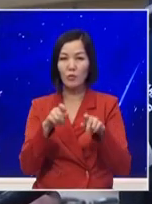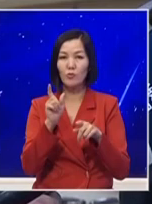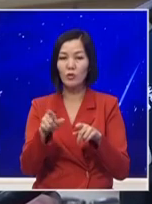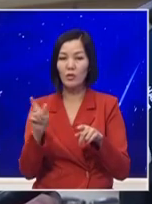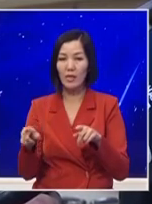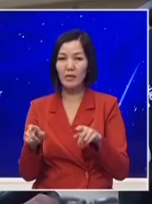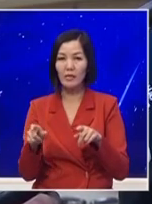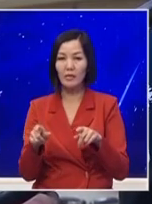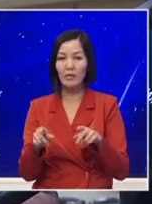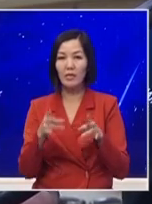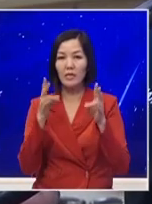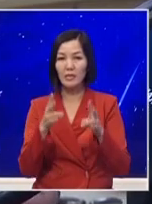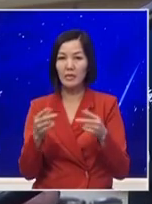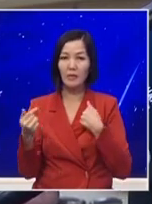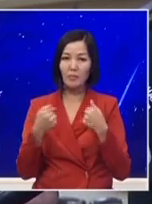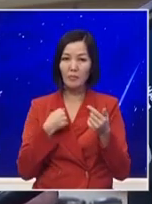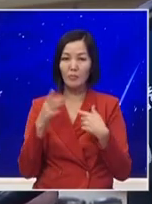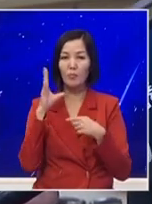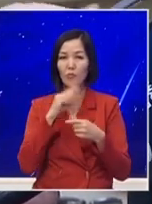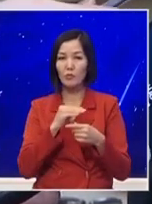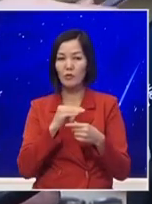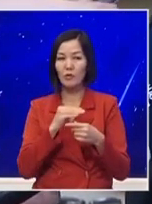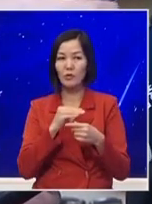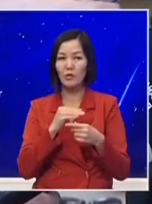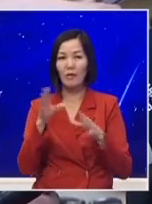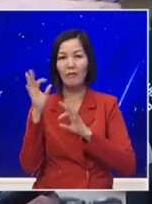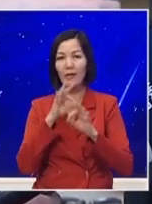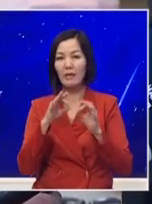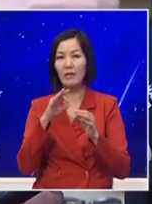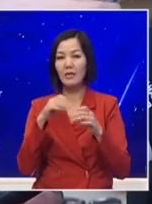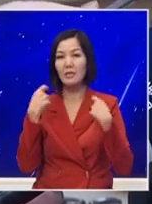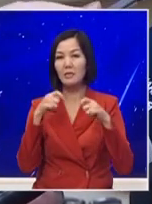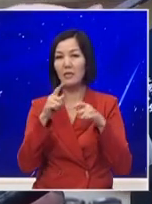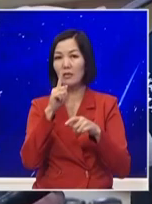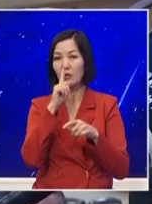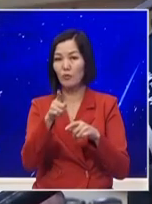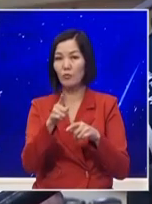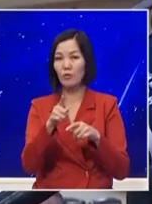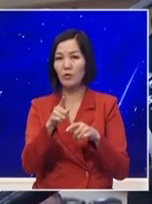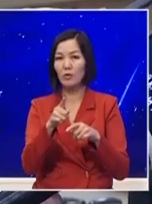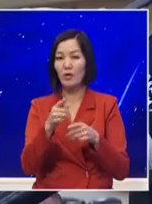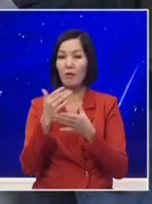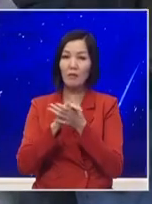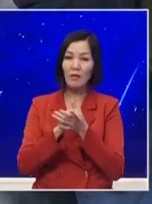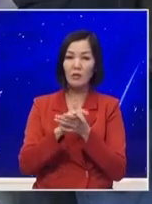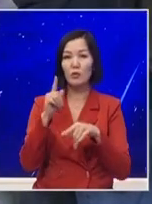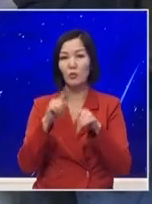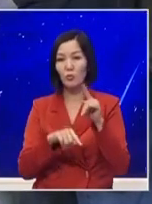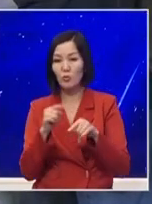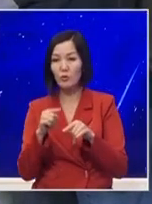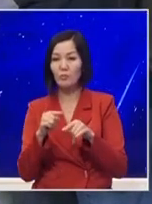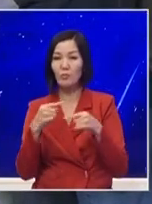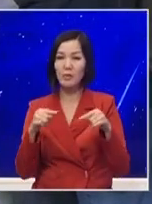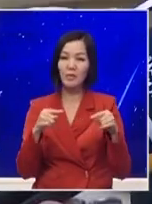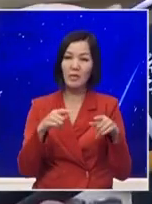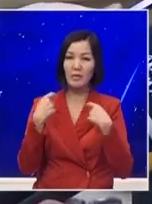өздері зардап шегеді. Сондықтан олар ол дәрілерді сатпай қояды. Тек қана өзінің таныс тамырларына сататты, сондықтан ол дәрілер